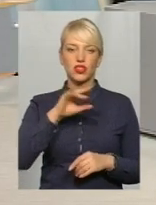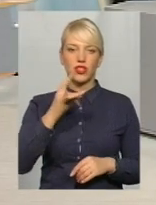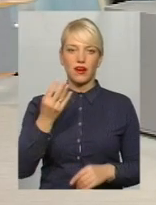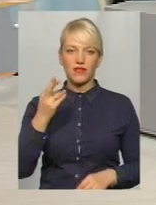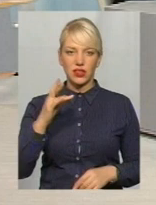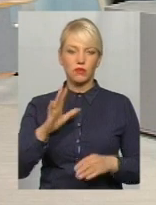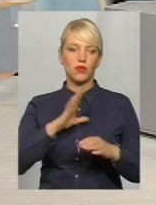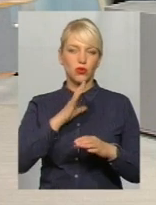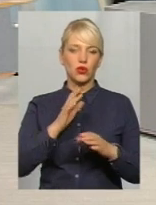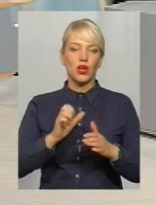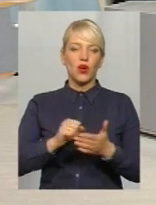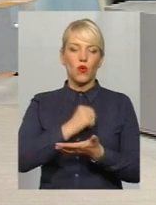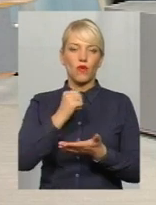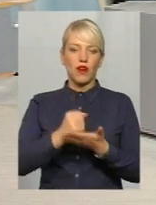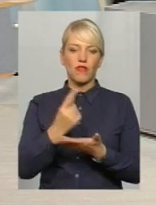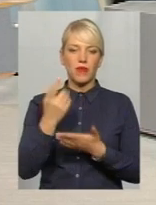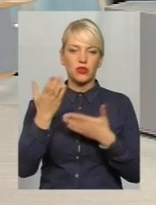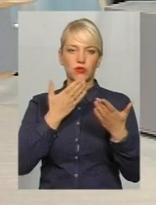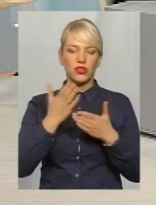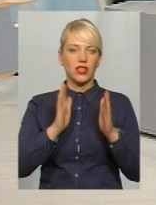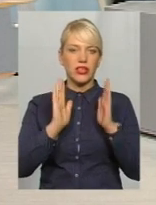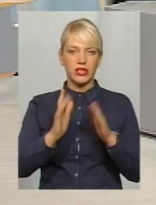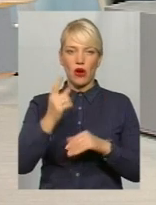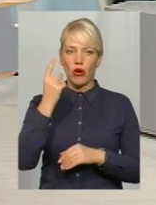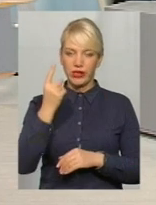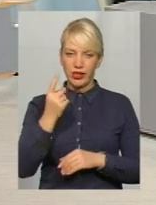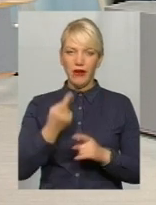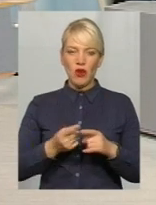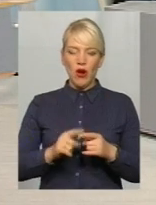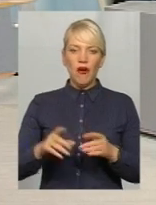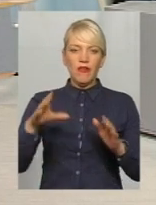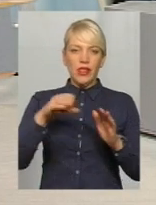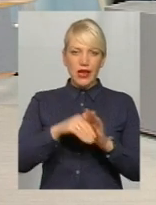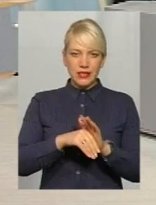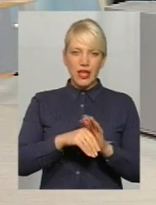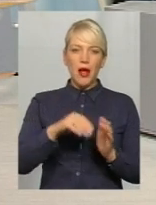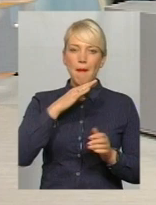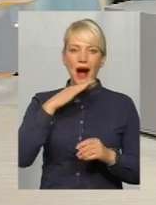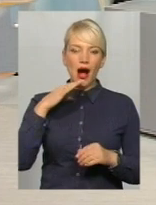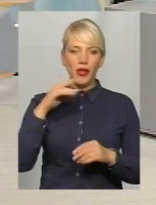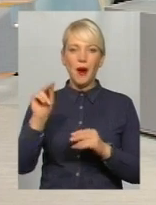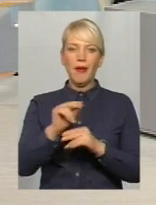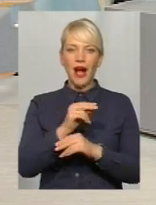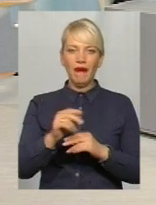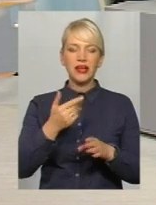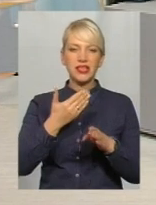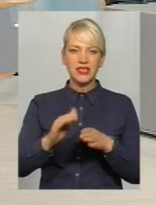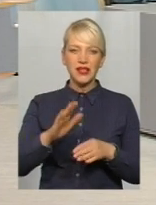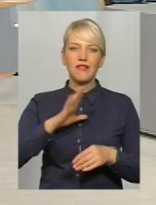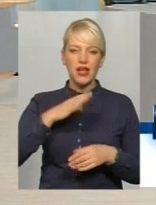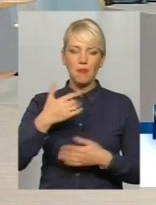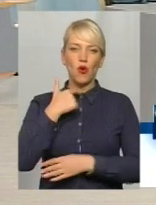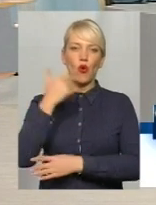було в першому читанні лише один. До нього внесено чимало правок. Частина проголосована